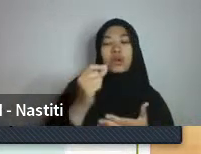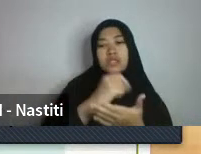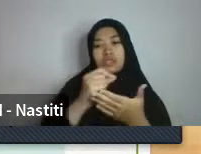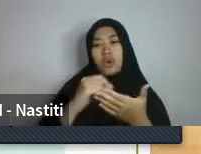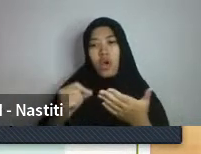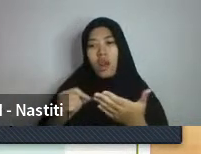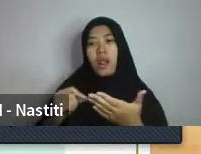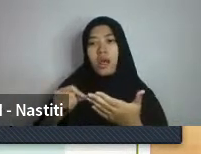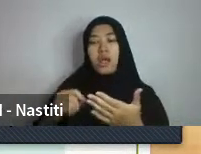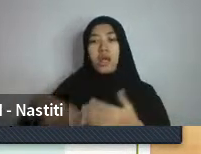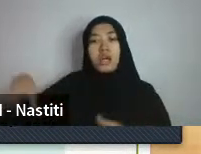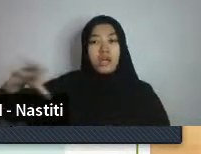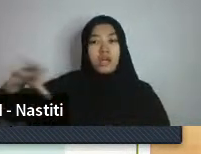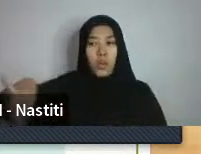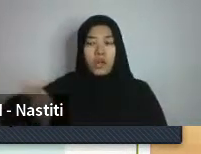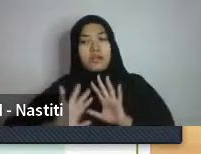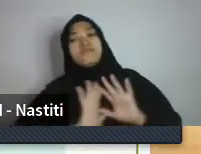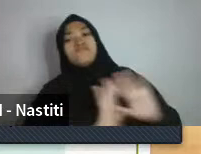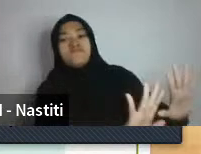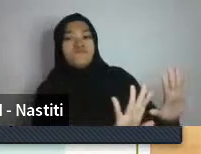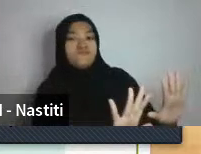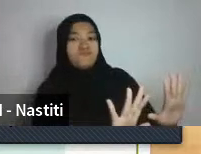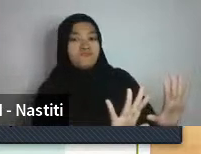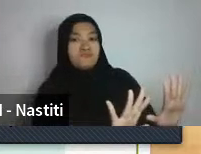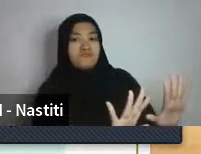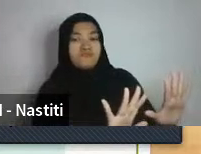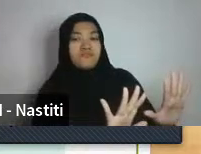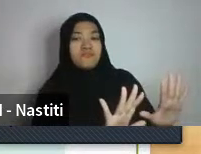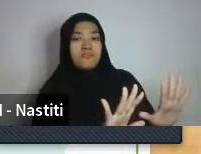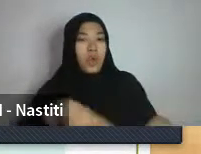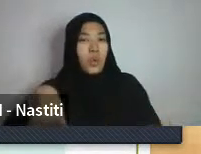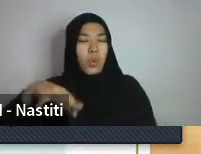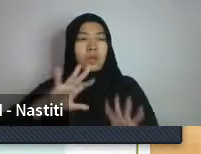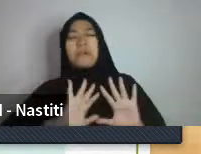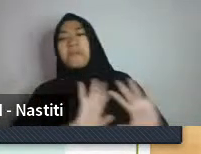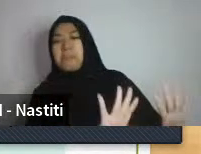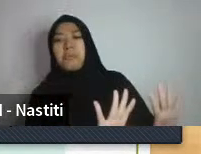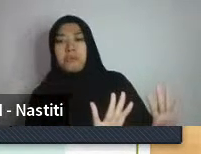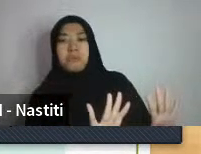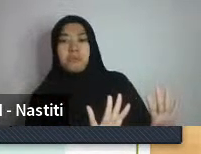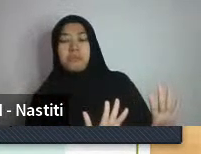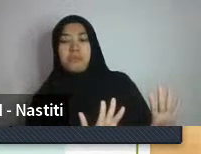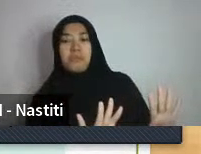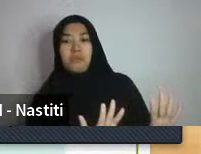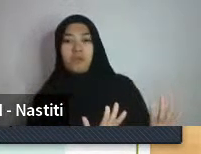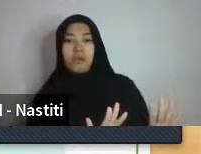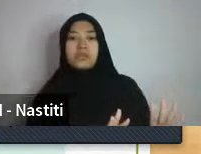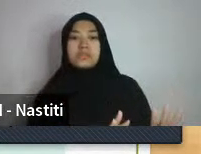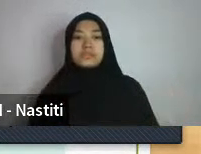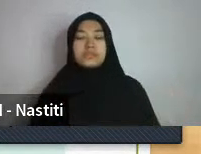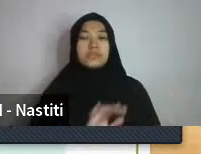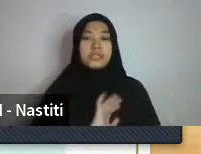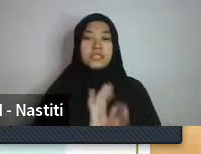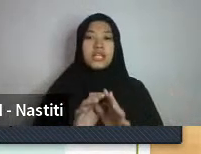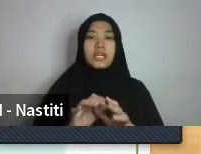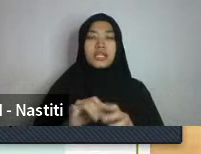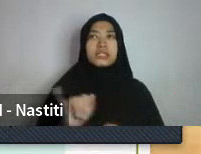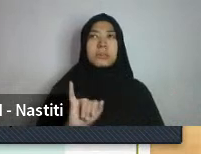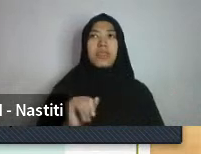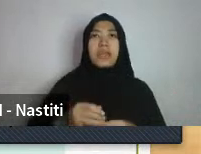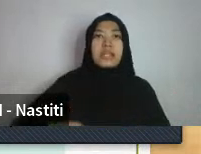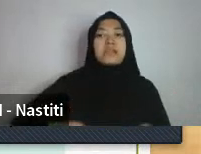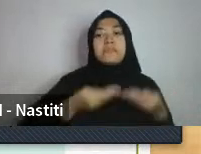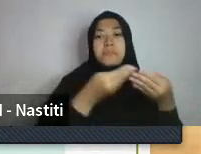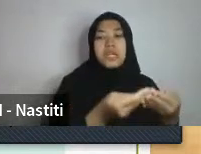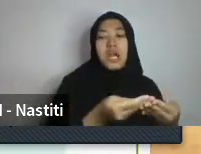oleh keluarga yang akhirnya dititip-titipkan di panti, itu sampai lama ya. Malah tadi